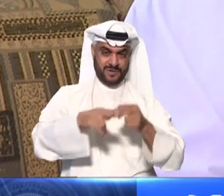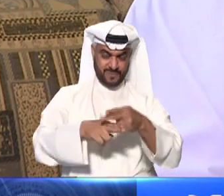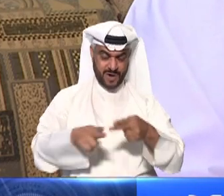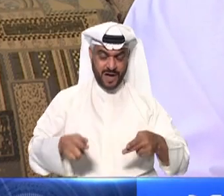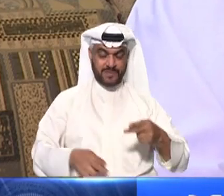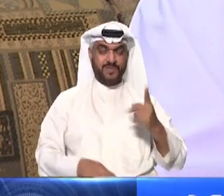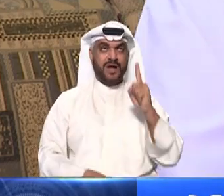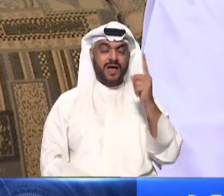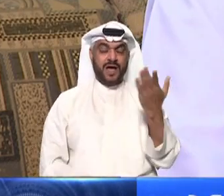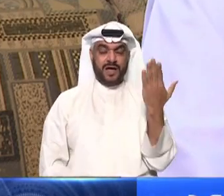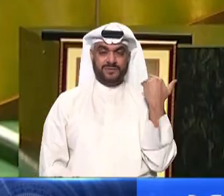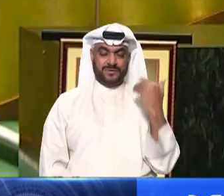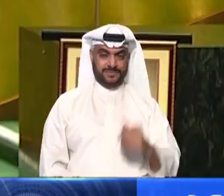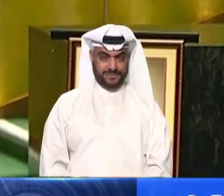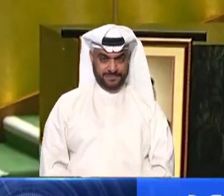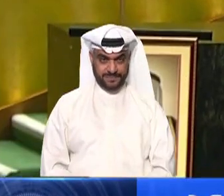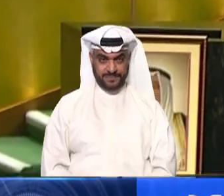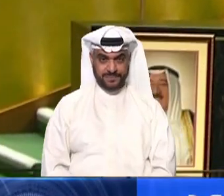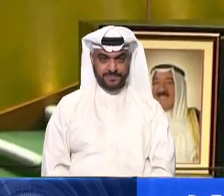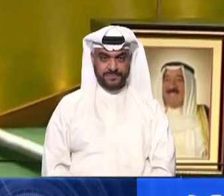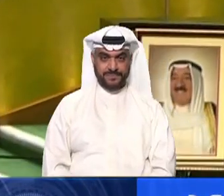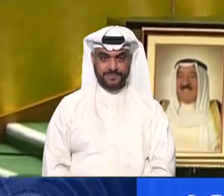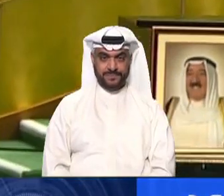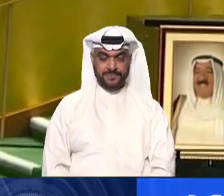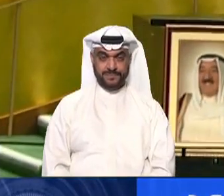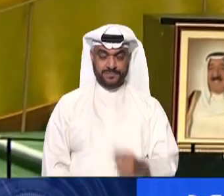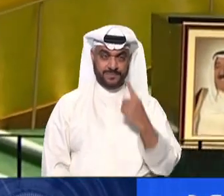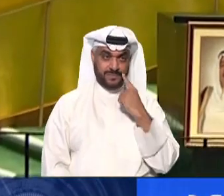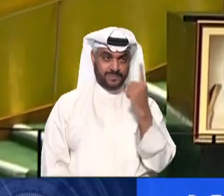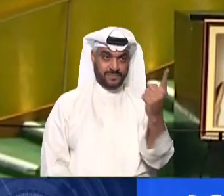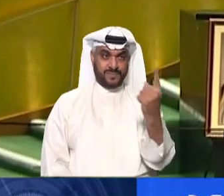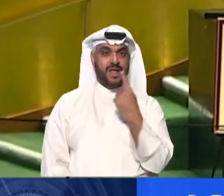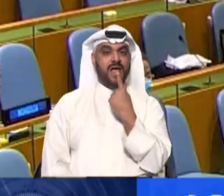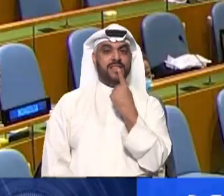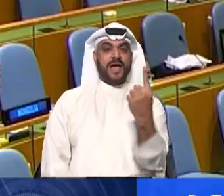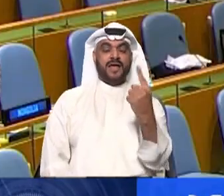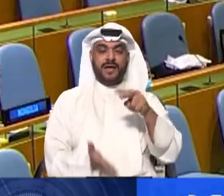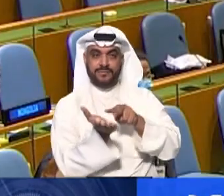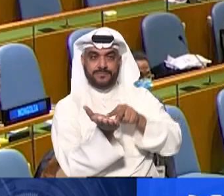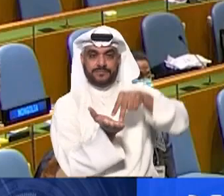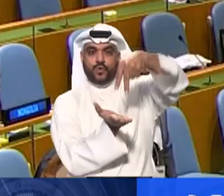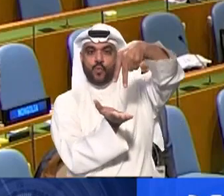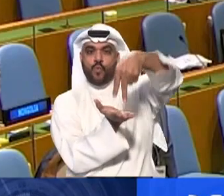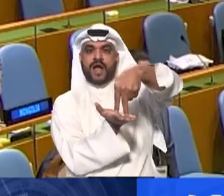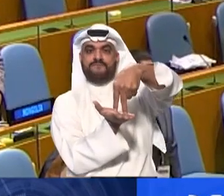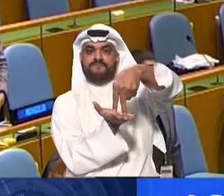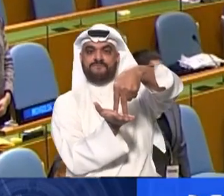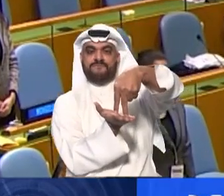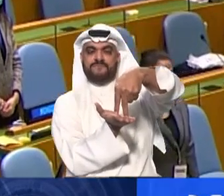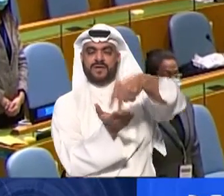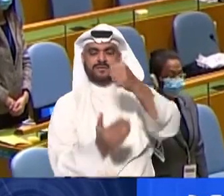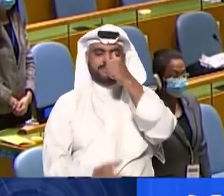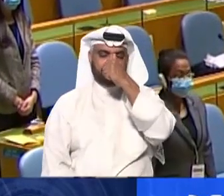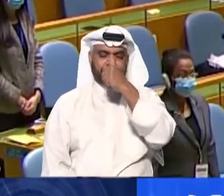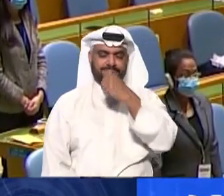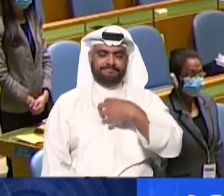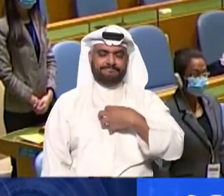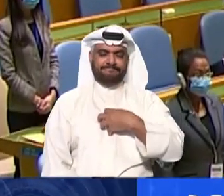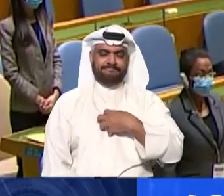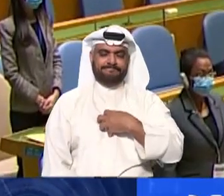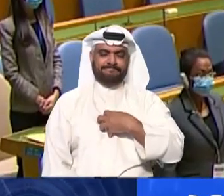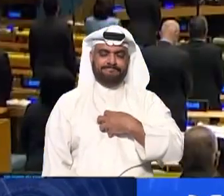صباح الأحمد الجابر المبارك الصبح. دقيقة صمت وقفت فيها الدول في أكبر تجمع عالمي